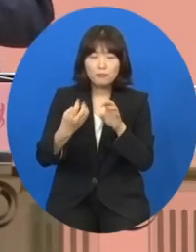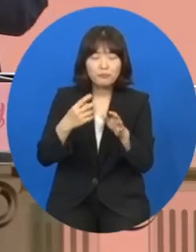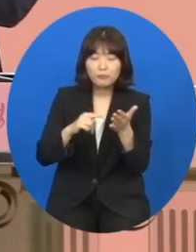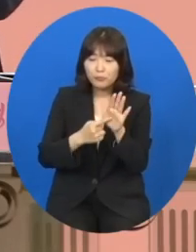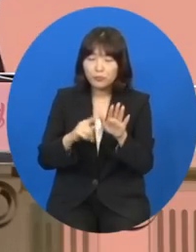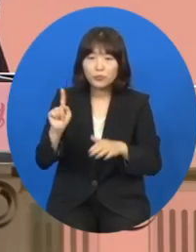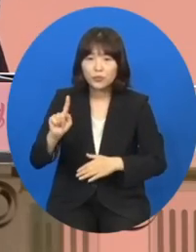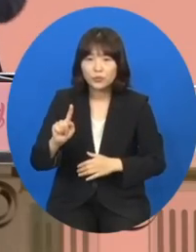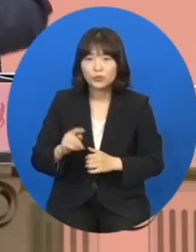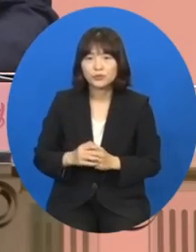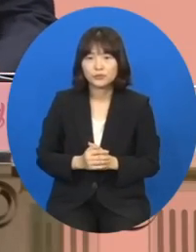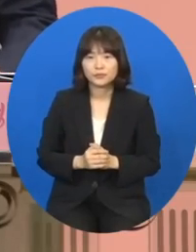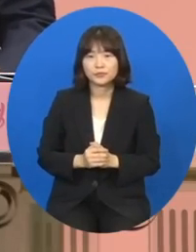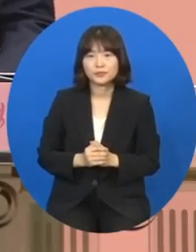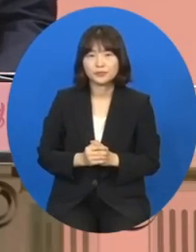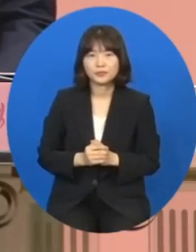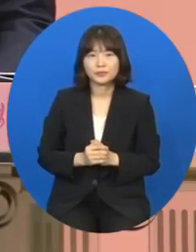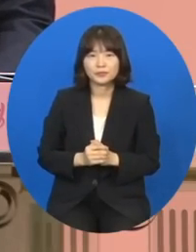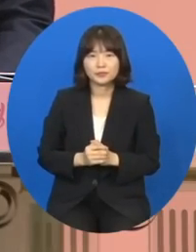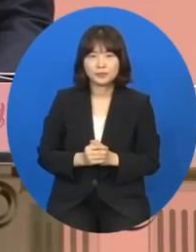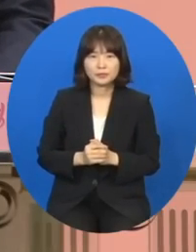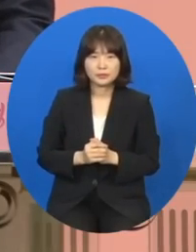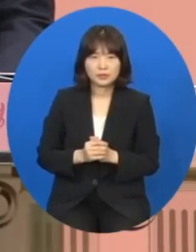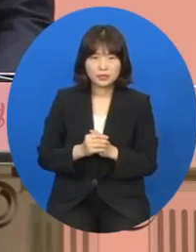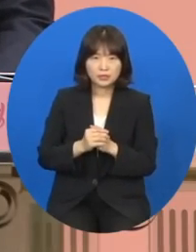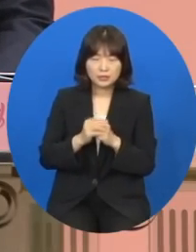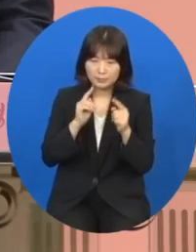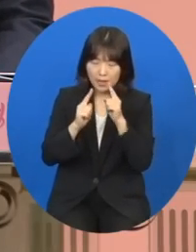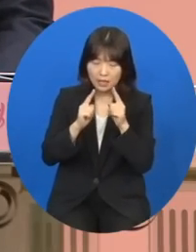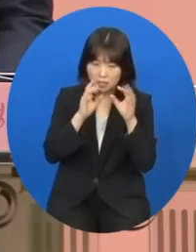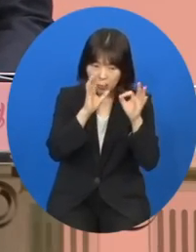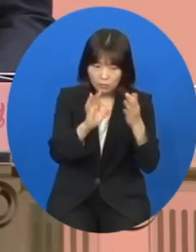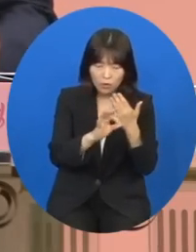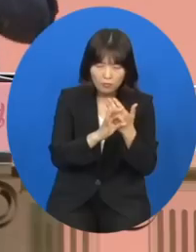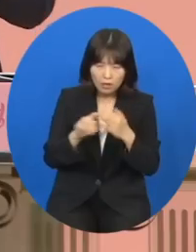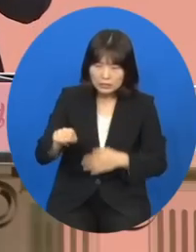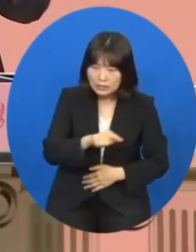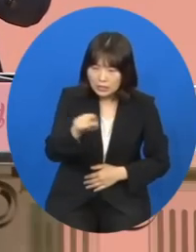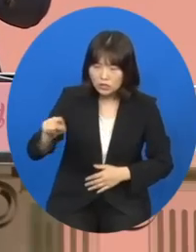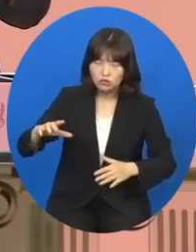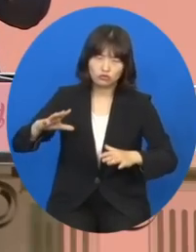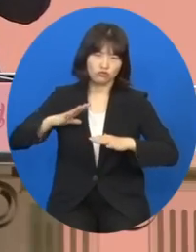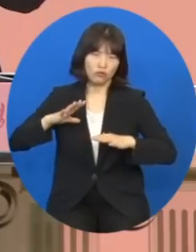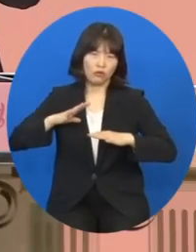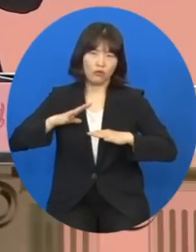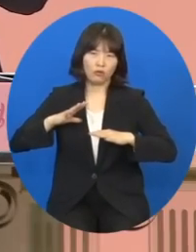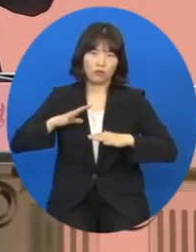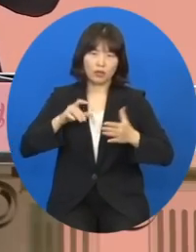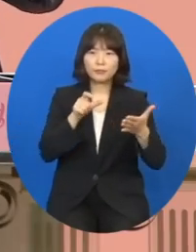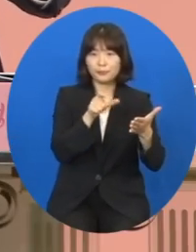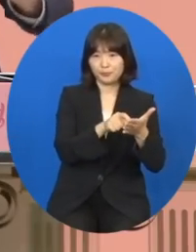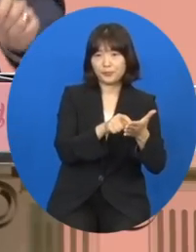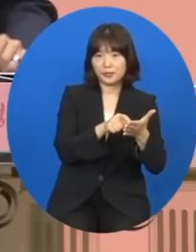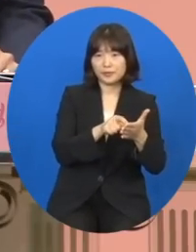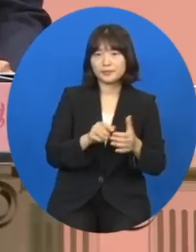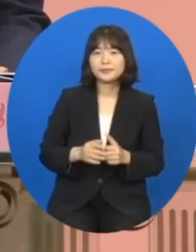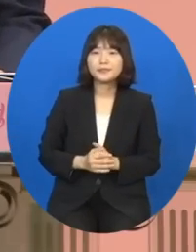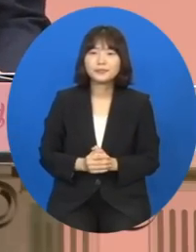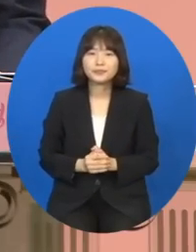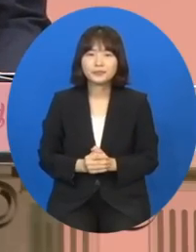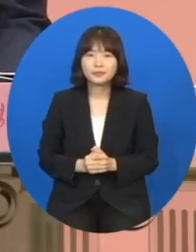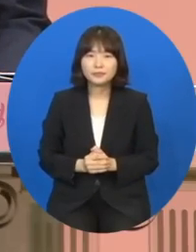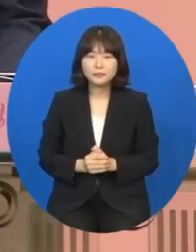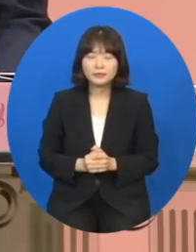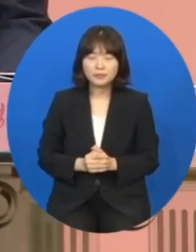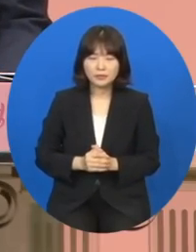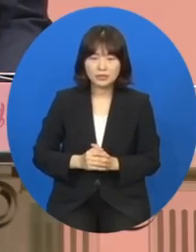boss wl 말씀은 그들이 두려워 했다 라고 합니다 we also 컴퓨터를 쓰지